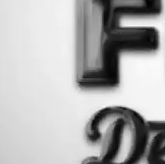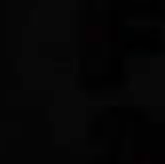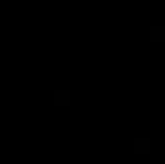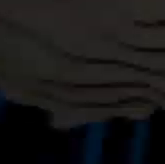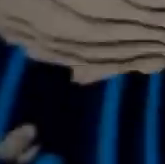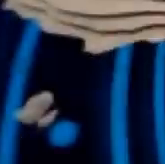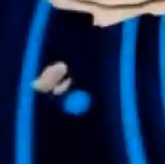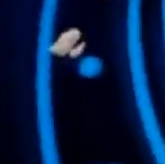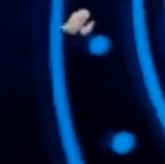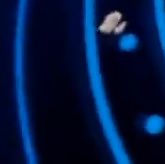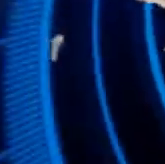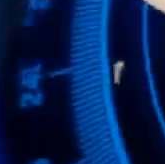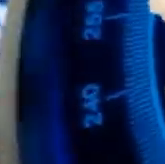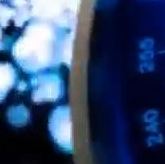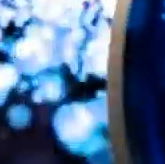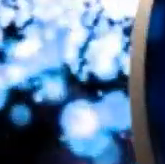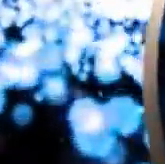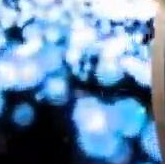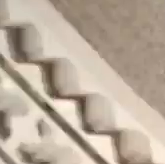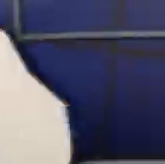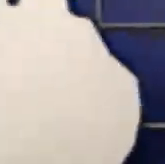की धड़कन.